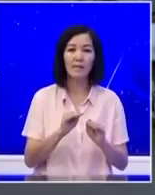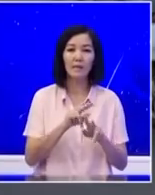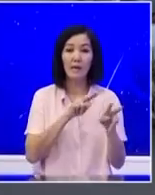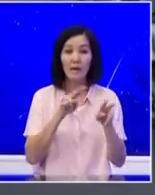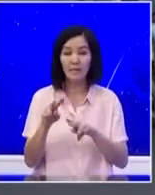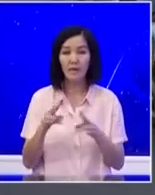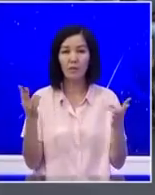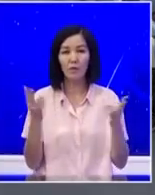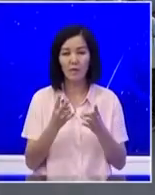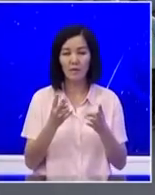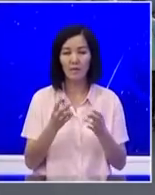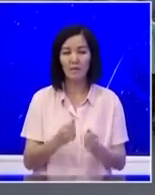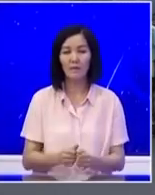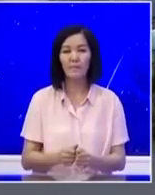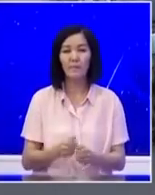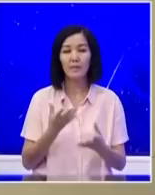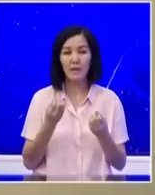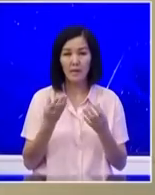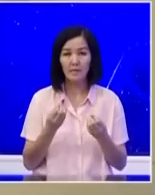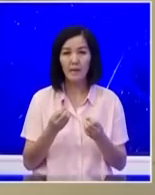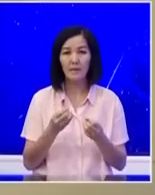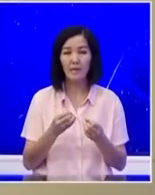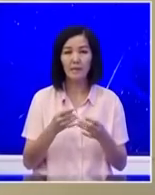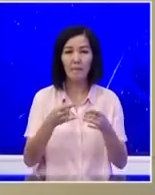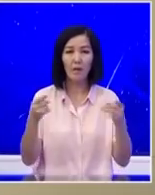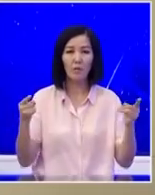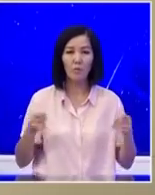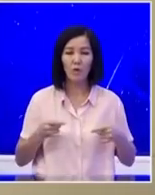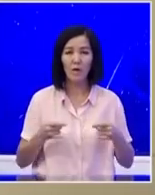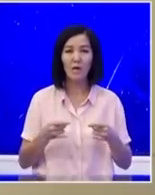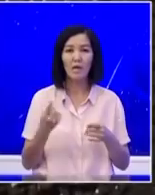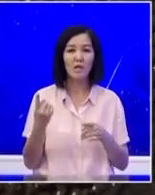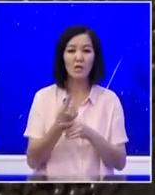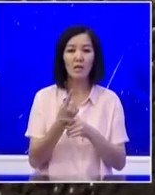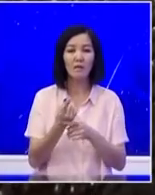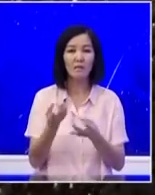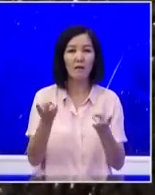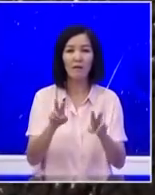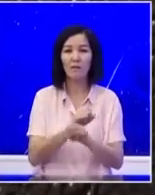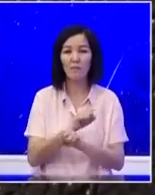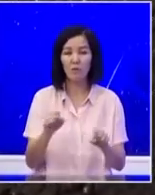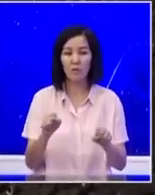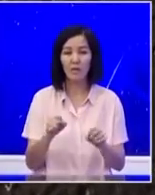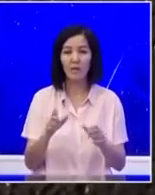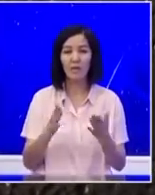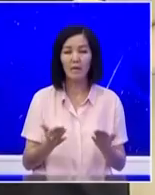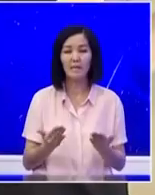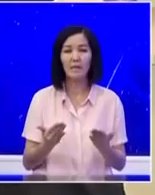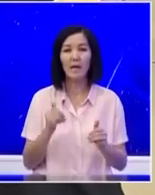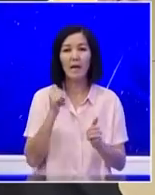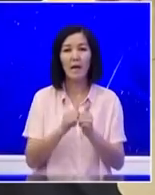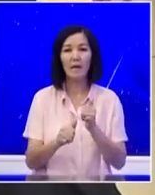қараусыз қалдырмағандары жөн дейді. Мұнымен қоса балконға балаларды жалғыз шығармауды ескертеді. Қазір төтеншеліктер